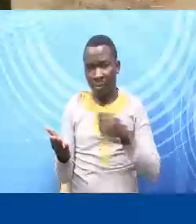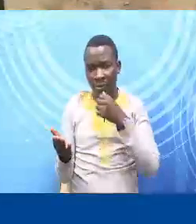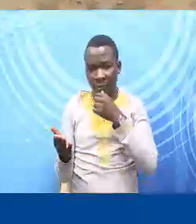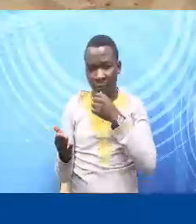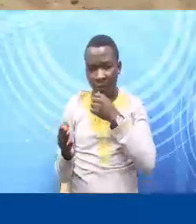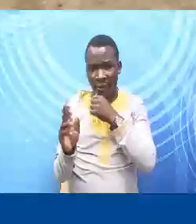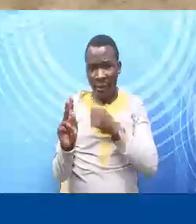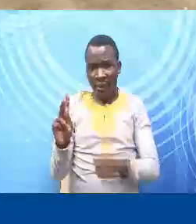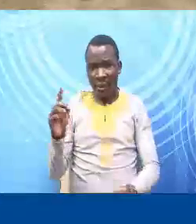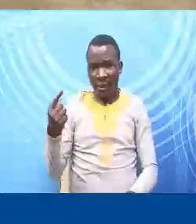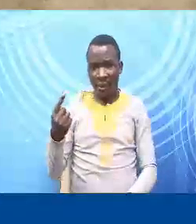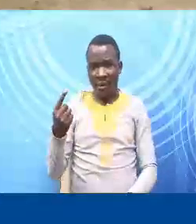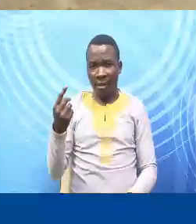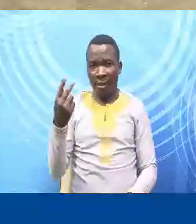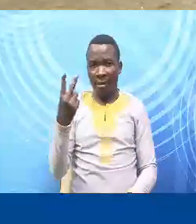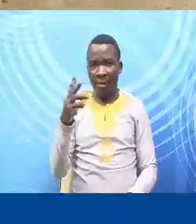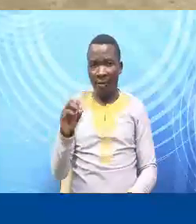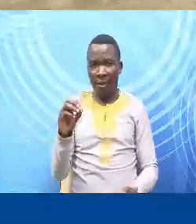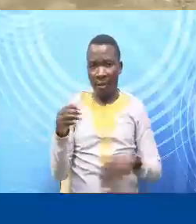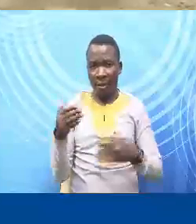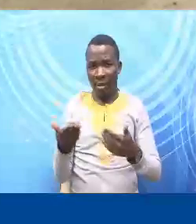ibiro nka 20 cyangwa 10